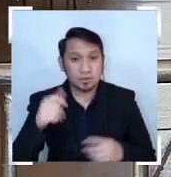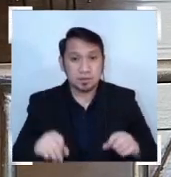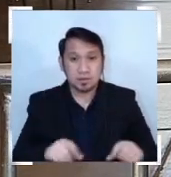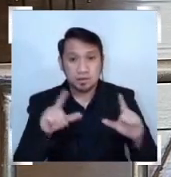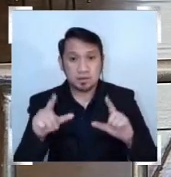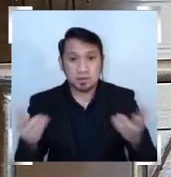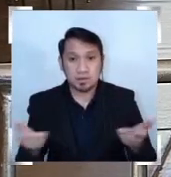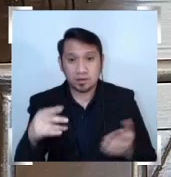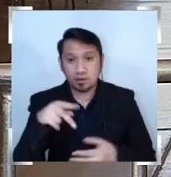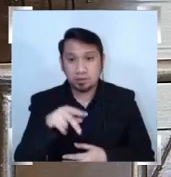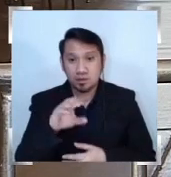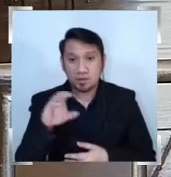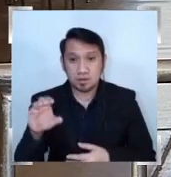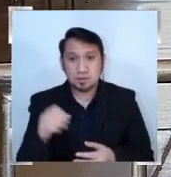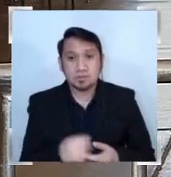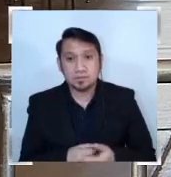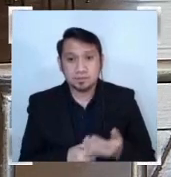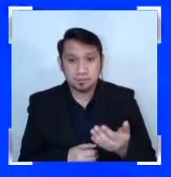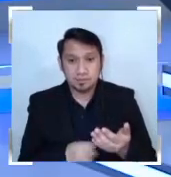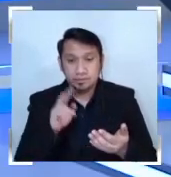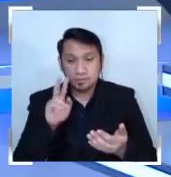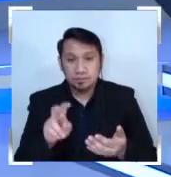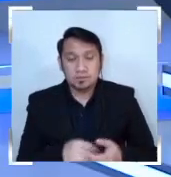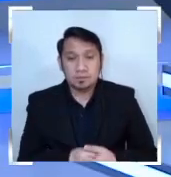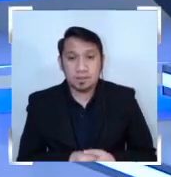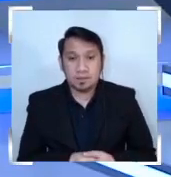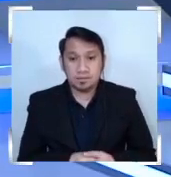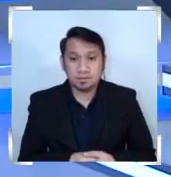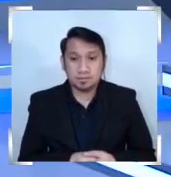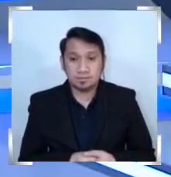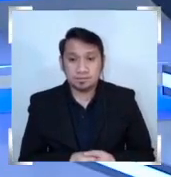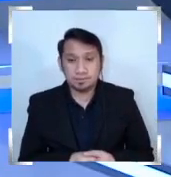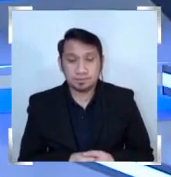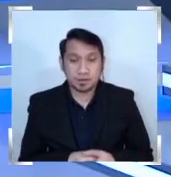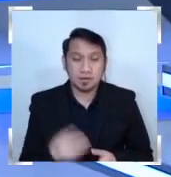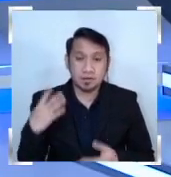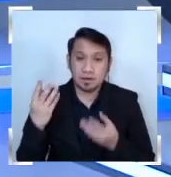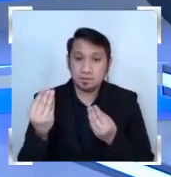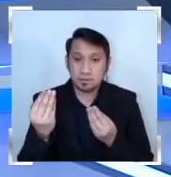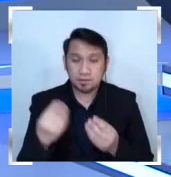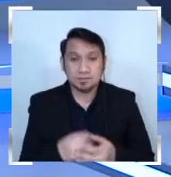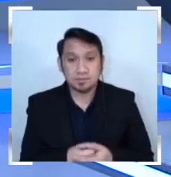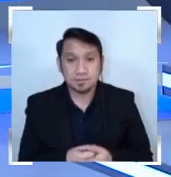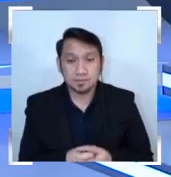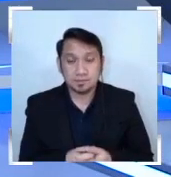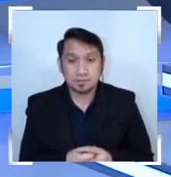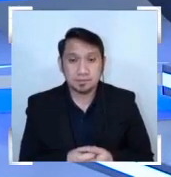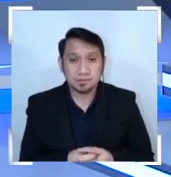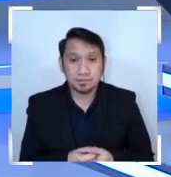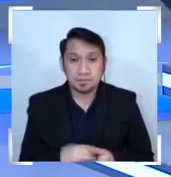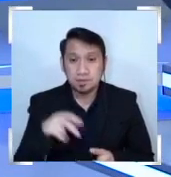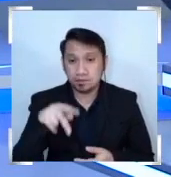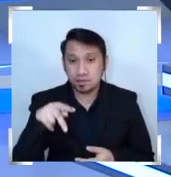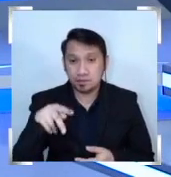PICC, ako si Mav Gonzalez, ang inyong saksi. Tingin na tayo ng update sa partial unofficial parallel count ng